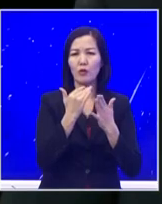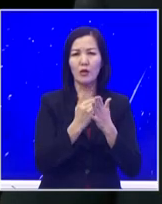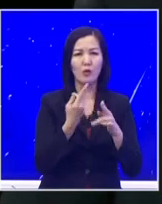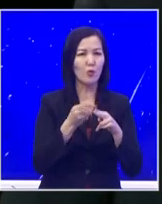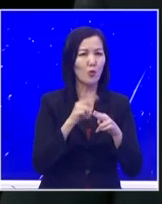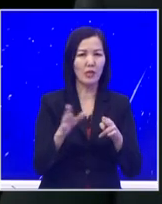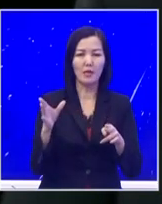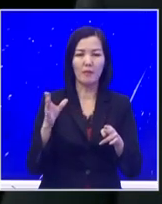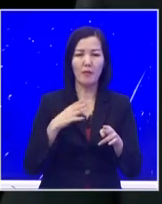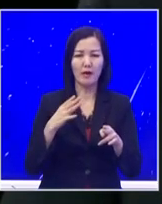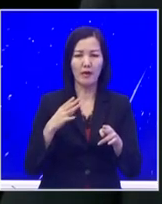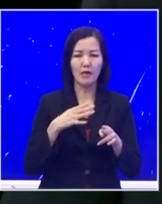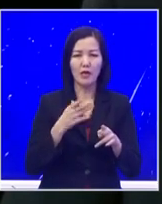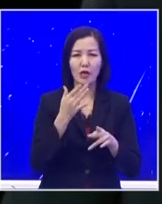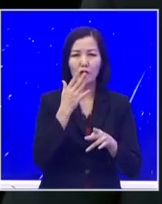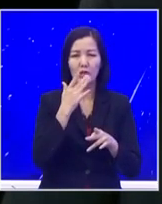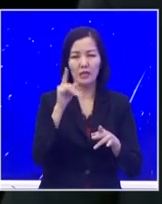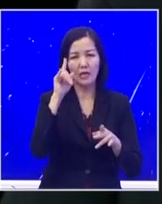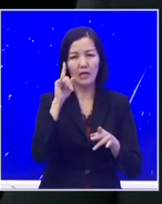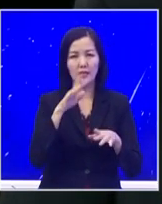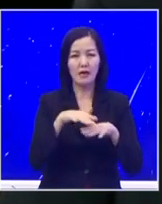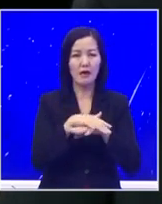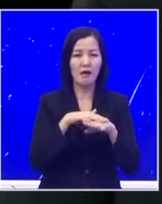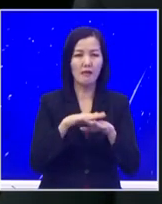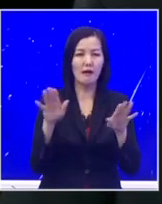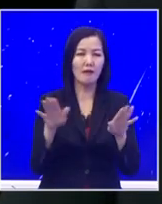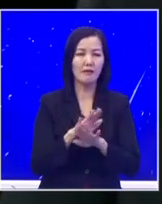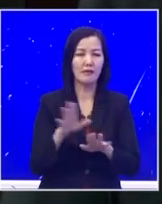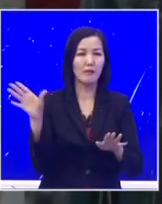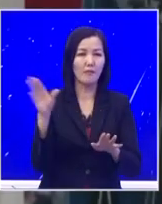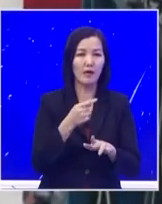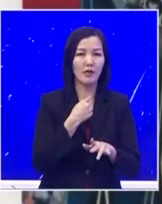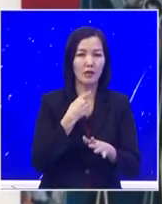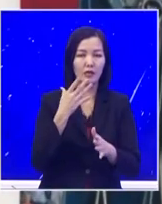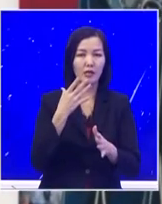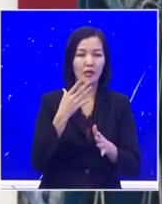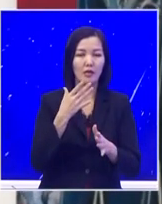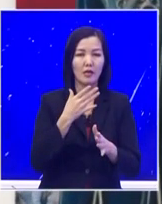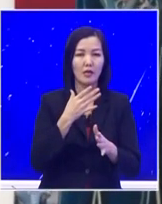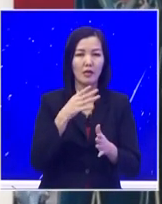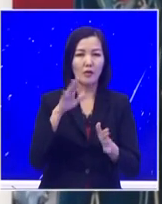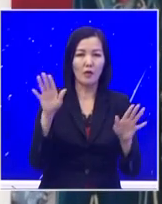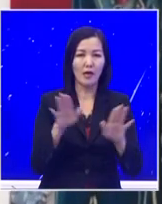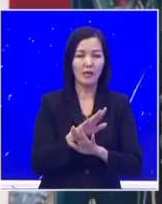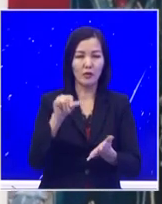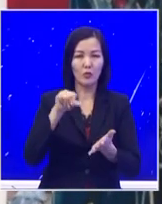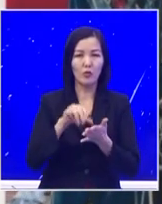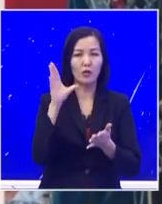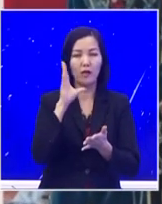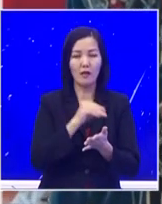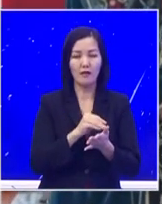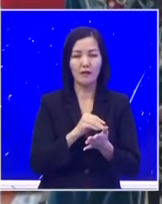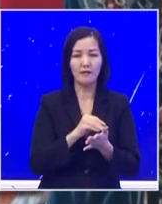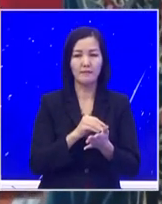қазақ композиторлары халық әндерінің бәрін айту керек жанын беріп айтқан кезде бүкілдердің